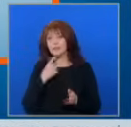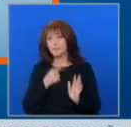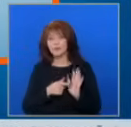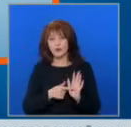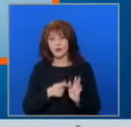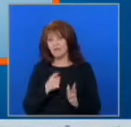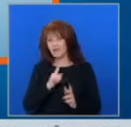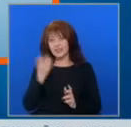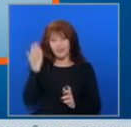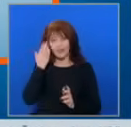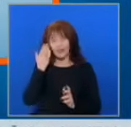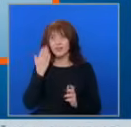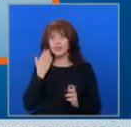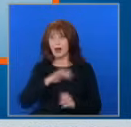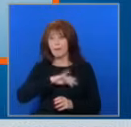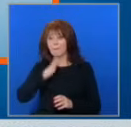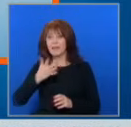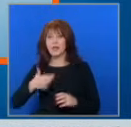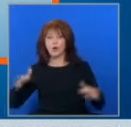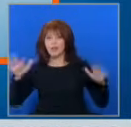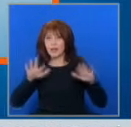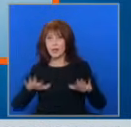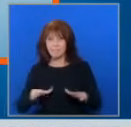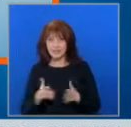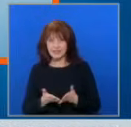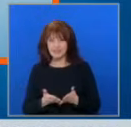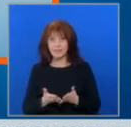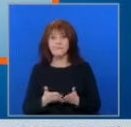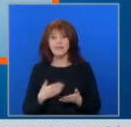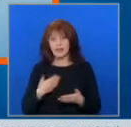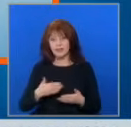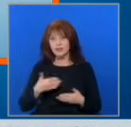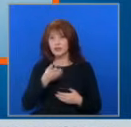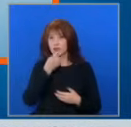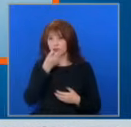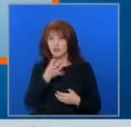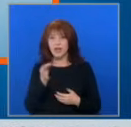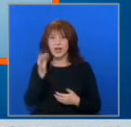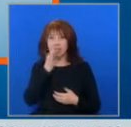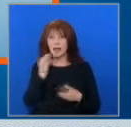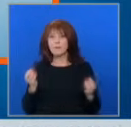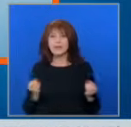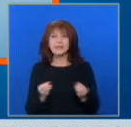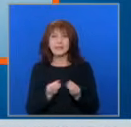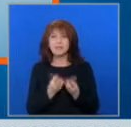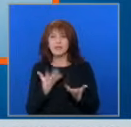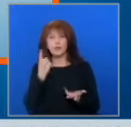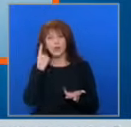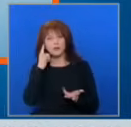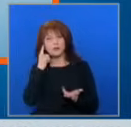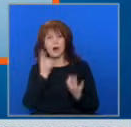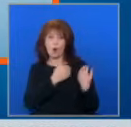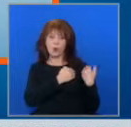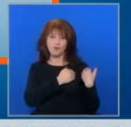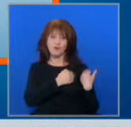не носи вина за природни бедствия, които са извън неговия разумен контрол. В настоящия случай няма налице събитие, което да предполага отговорност